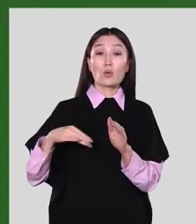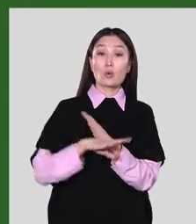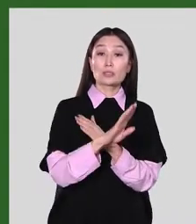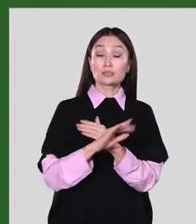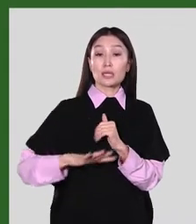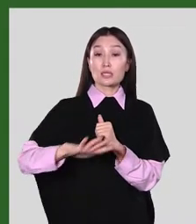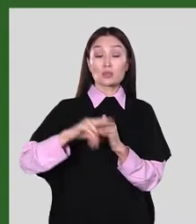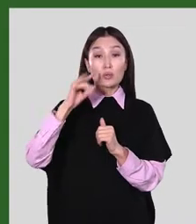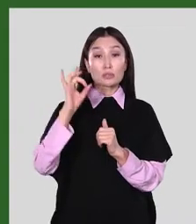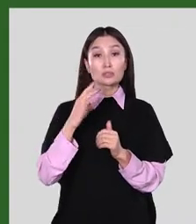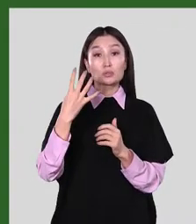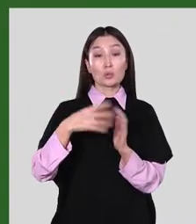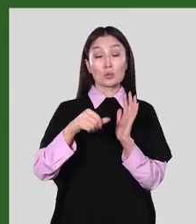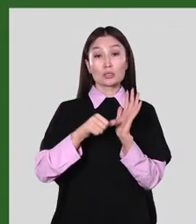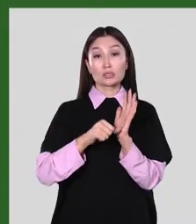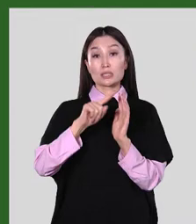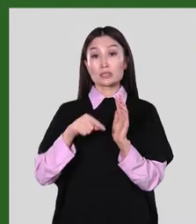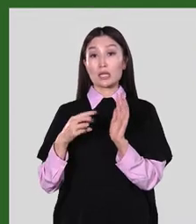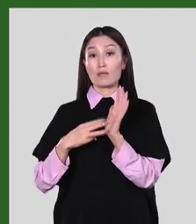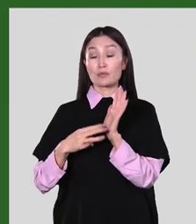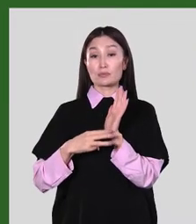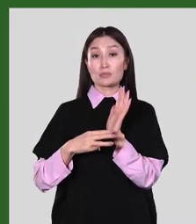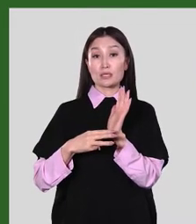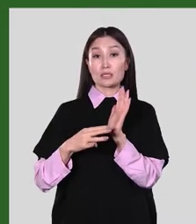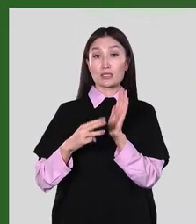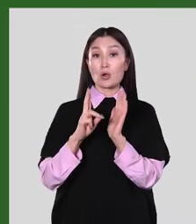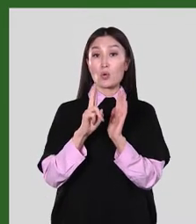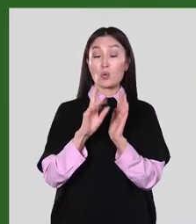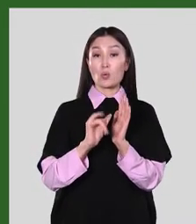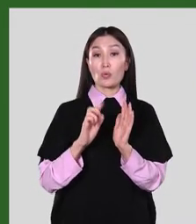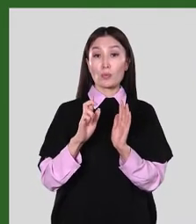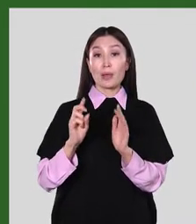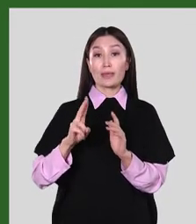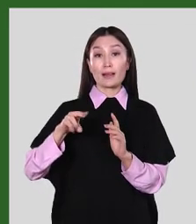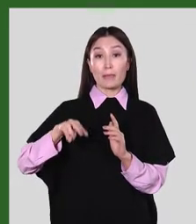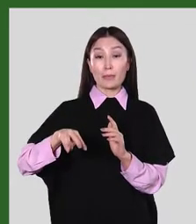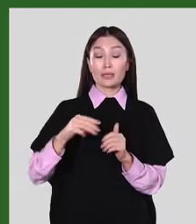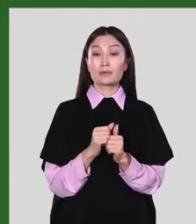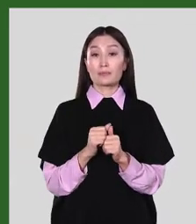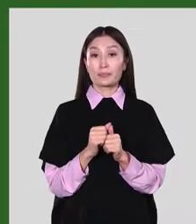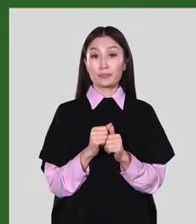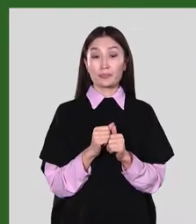составляет 46,8 кубических километров